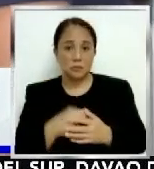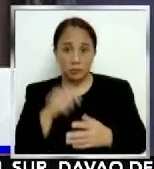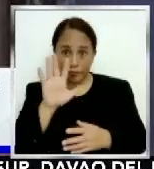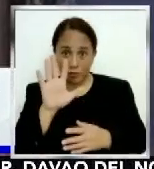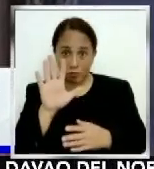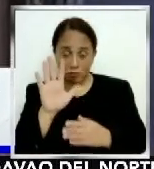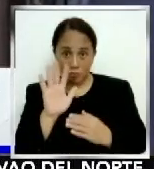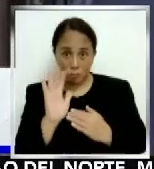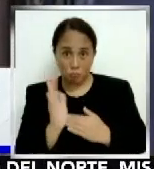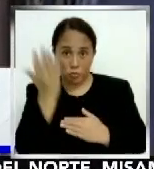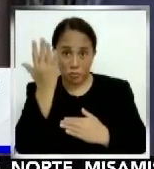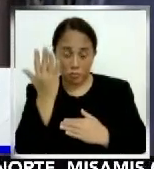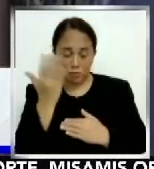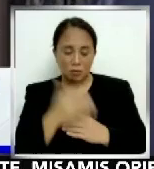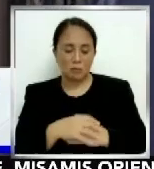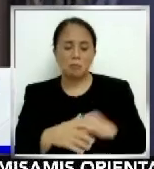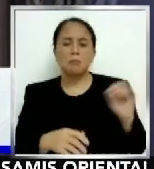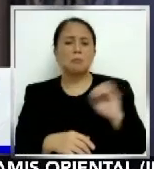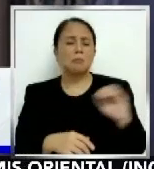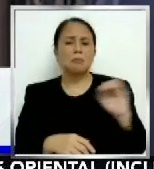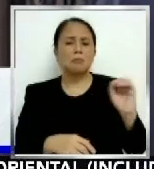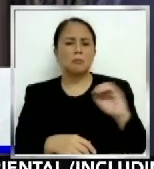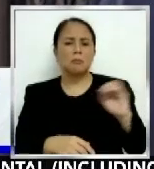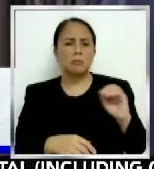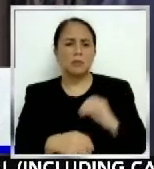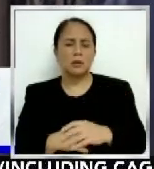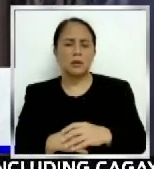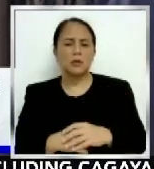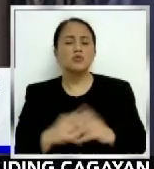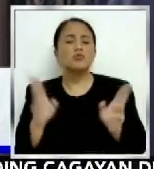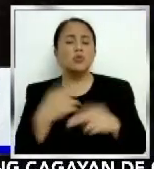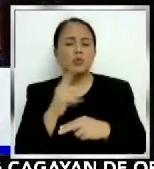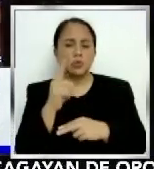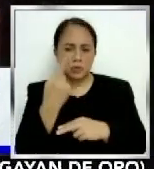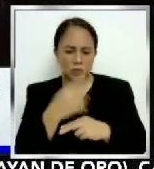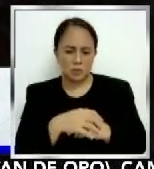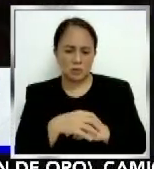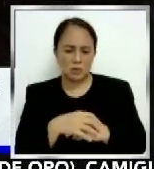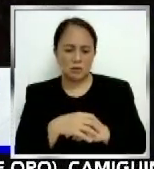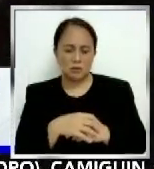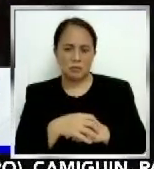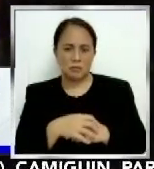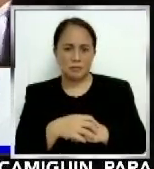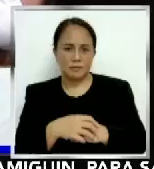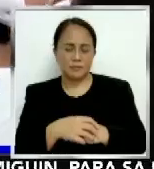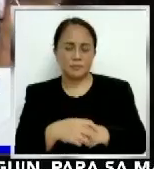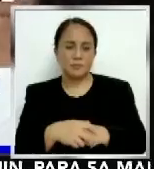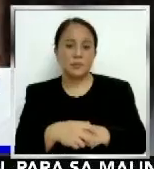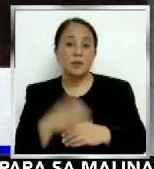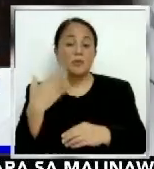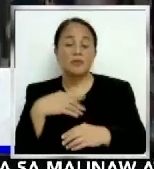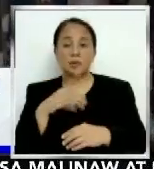po. Para naman hindi maboboring sandali. Ipapasok ko rin yun. Dati raw siyang kasambahay sa nasabing